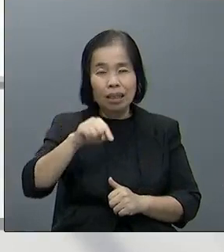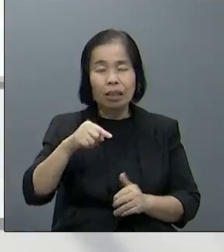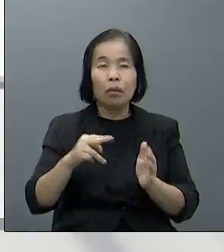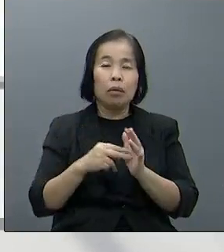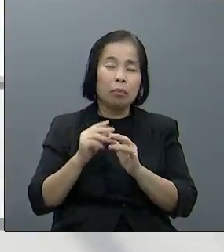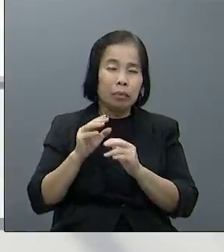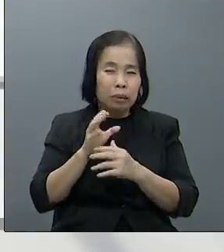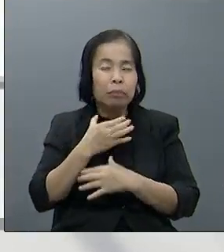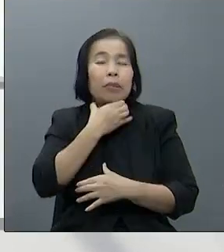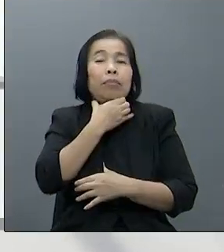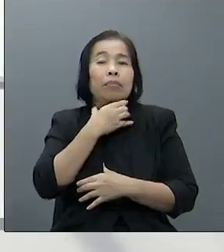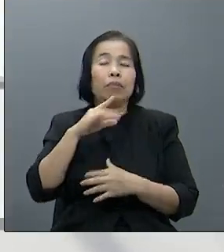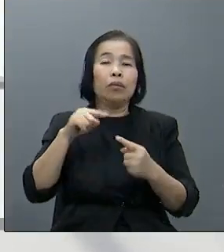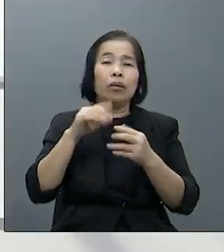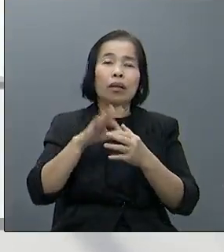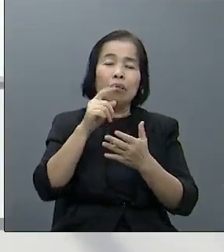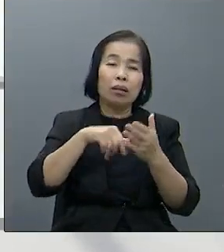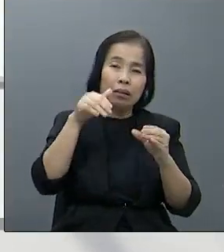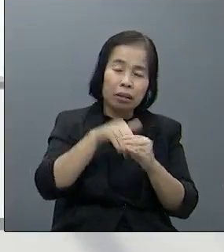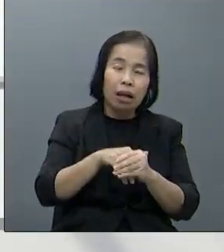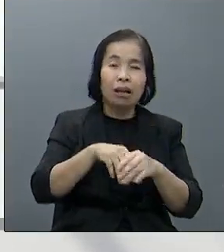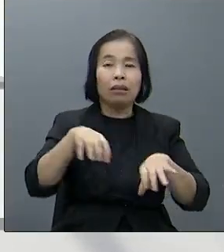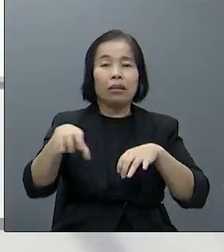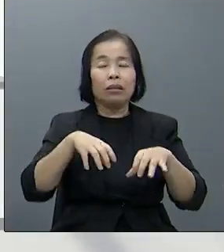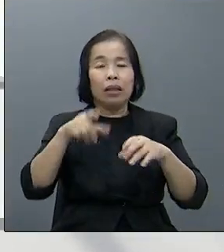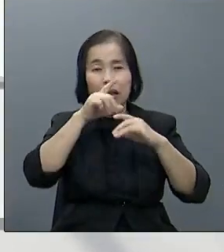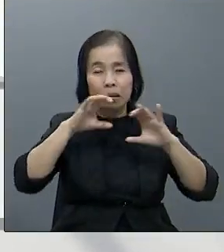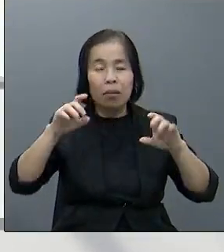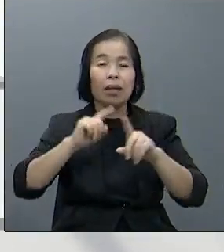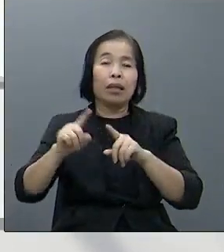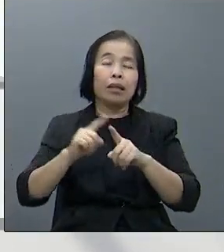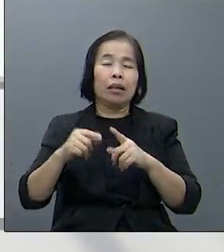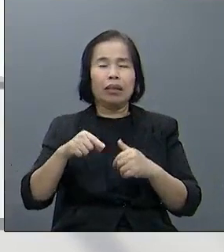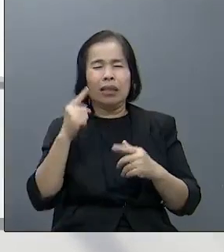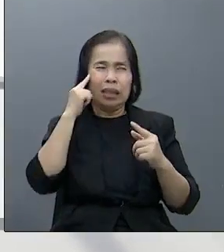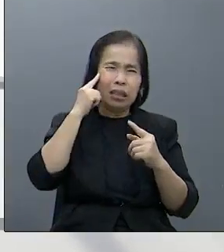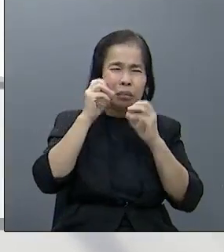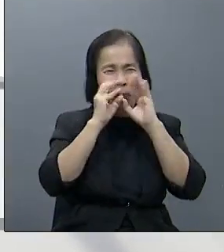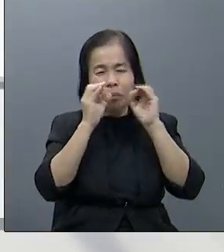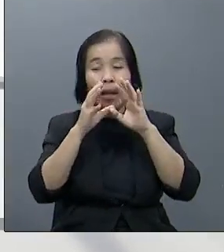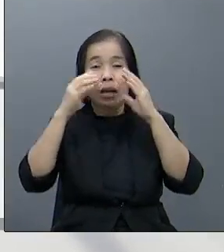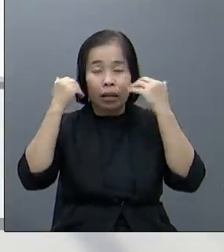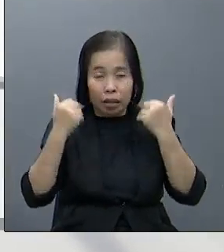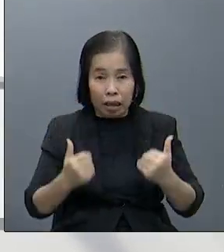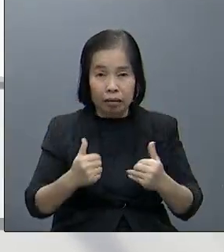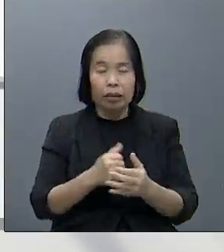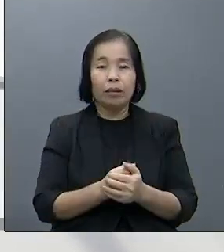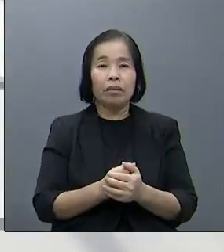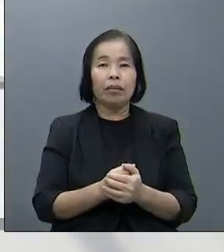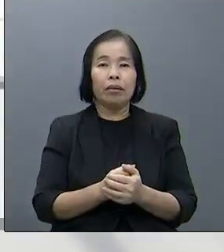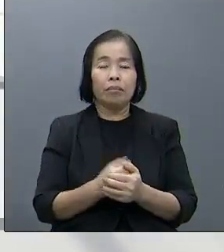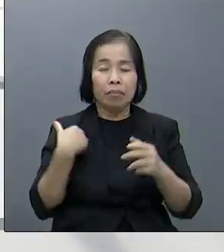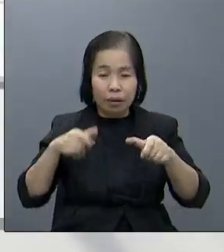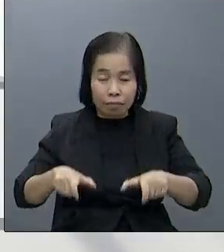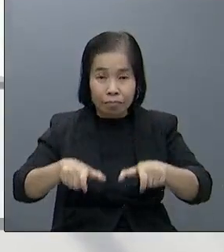ด้วยส่วนนึงจากการเลือกตั้งจากการจัดตั้งรัฐบาลที่ตอนนั้นก็ยังไม่สะเด็ดน้ำค่ะแต่ว่าพอมาช่วงเวลานี้ค่ะเรามี